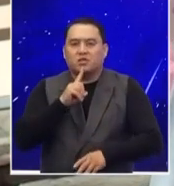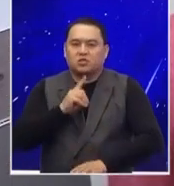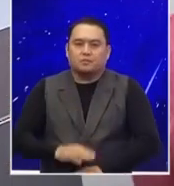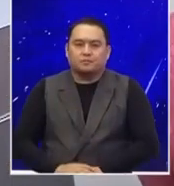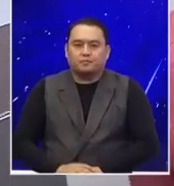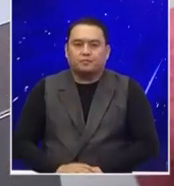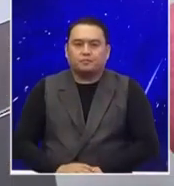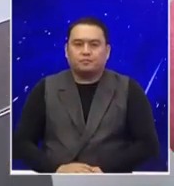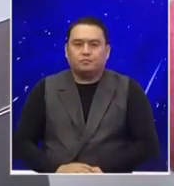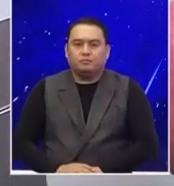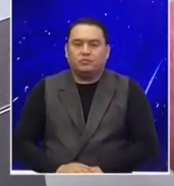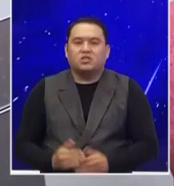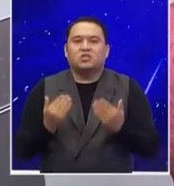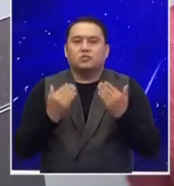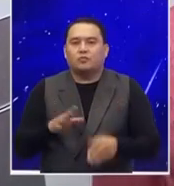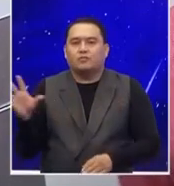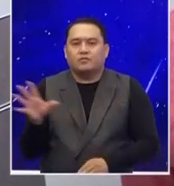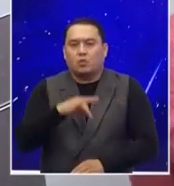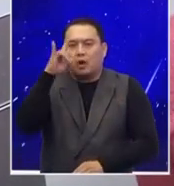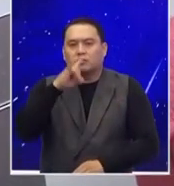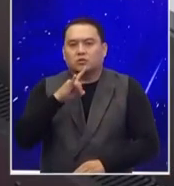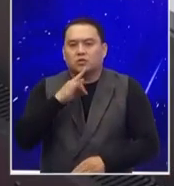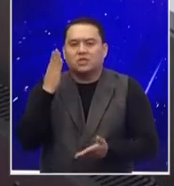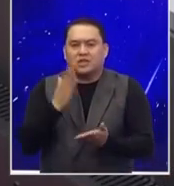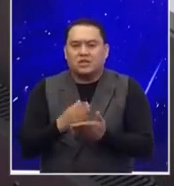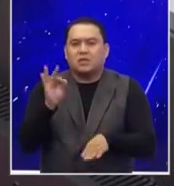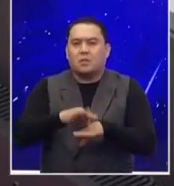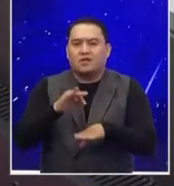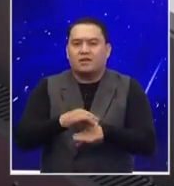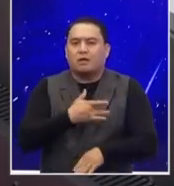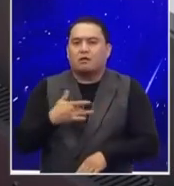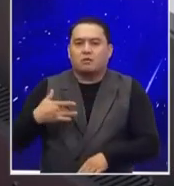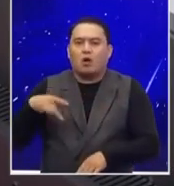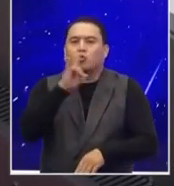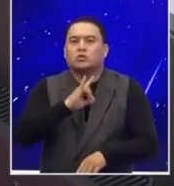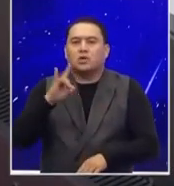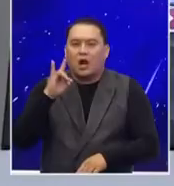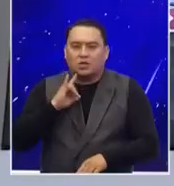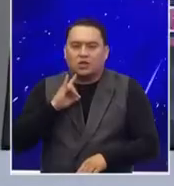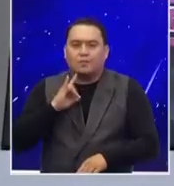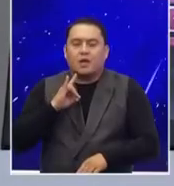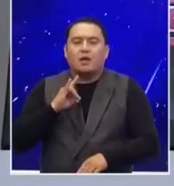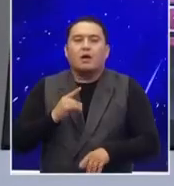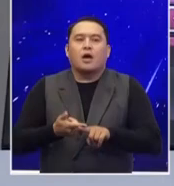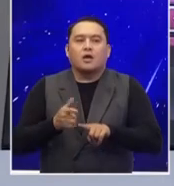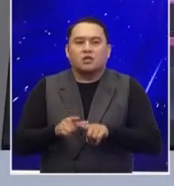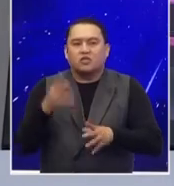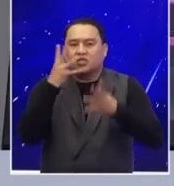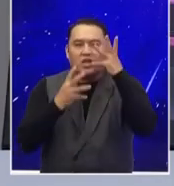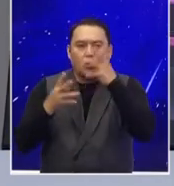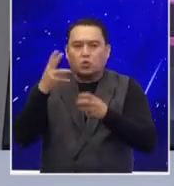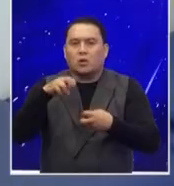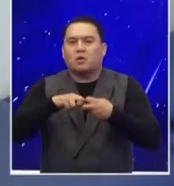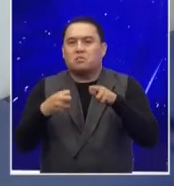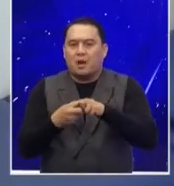месячника. Сегодня по всей стране отмечается рост онкологических заболеваний, в частности, рака молочной железы. И это весьма серьезная